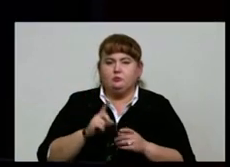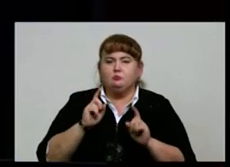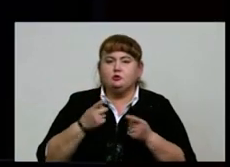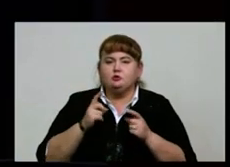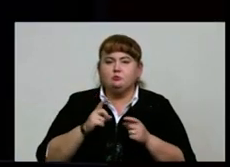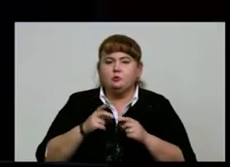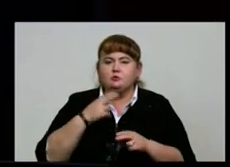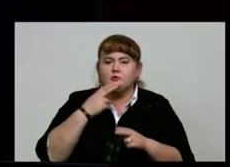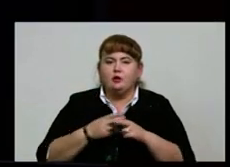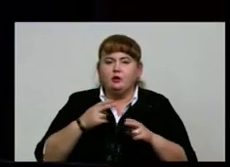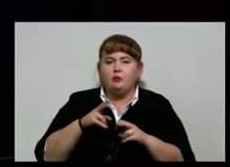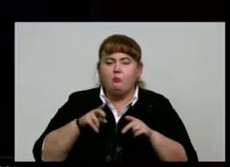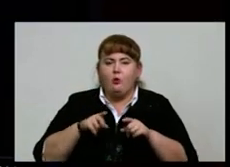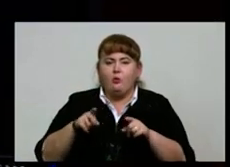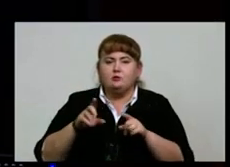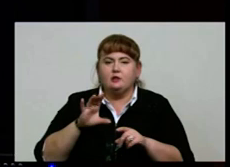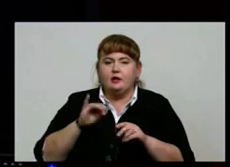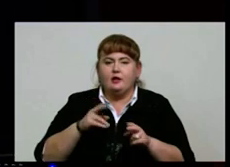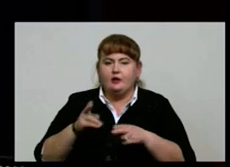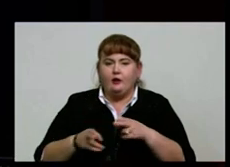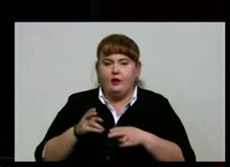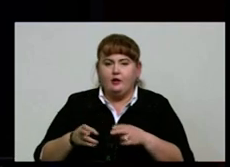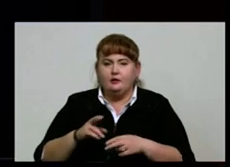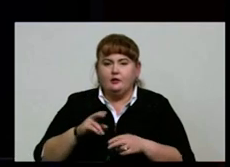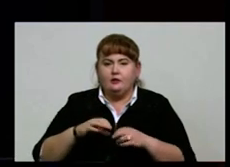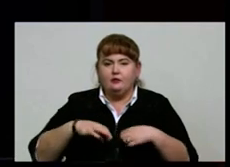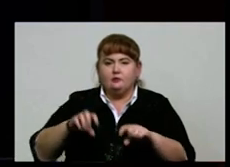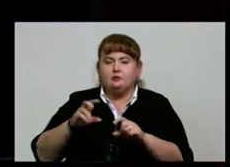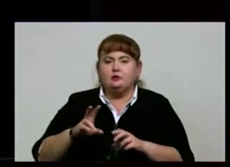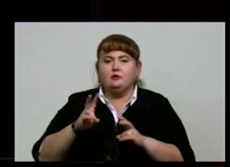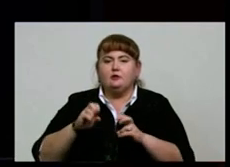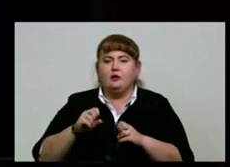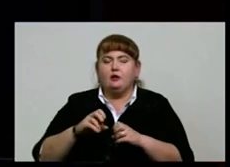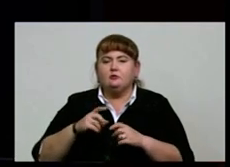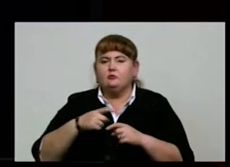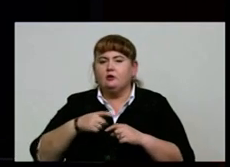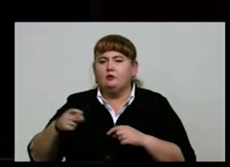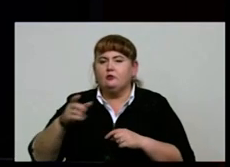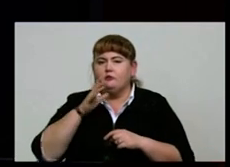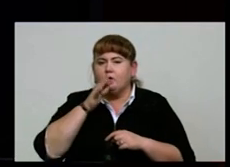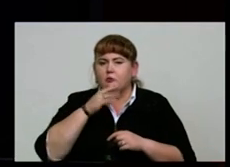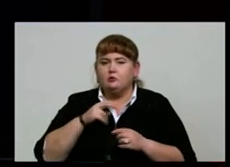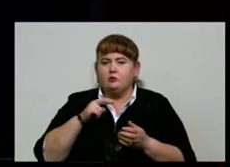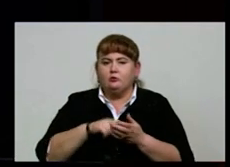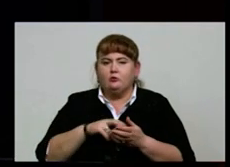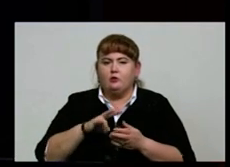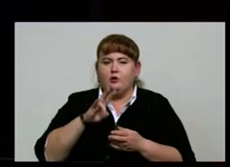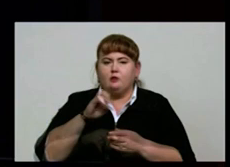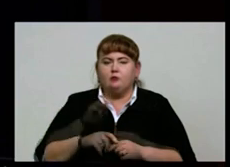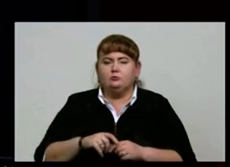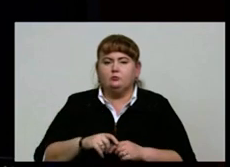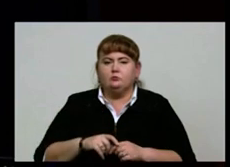Почему стальные полосы и рельсы, лежащие на складах, через некоторое время оказываются